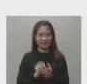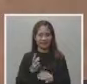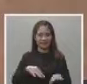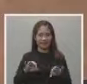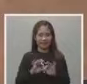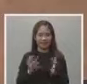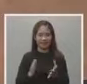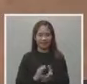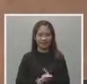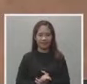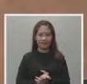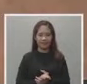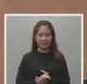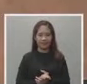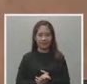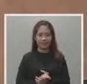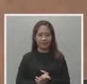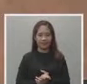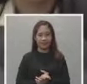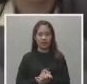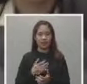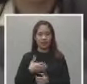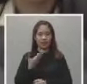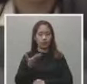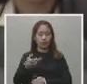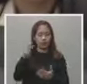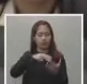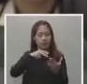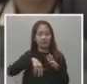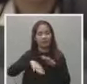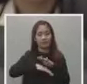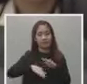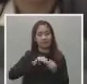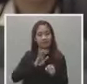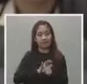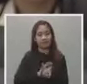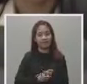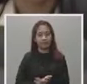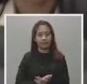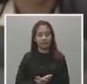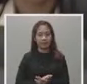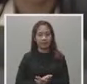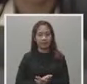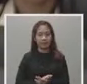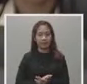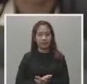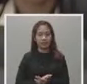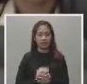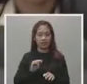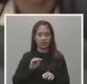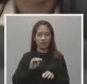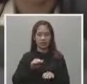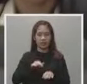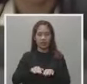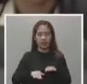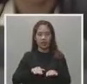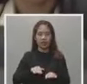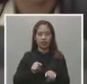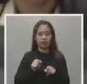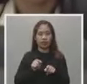ครับ นะผมขออ่านเบื้องต้นแล้วกันนะท่านประธาน ครับ เดินลุงตู่เดินตามลุงตู่หมาไม่กั